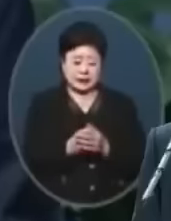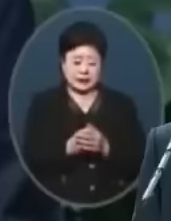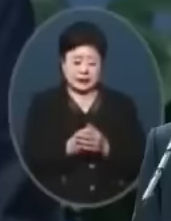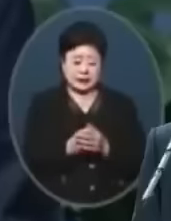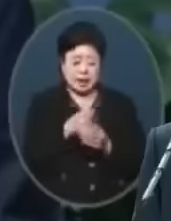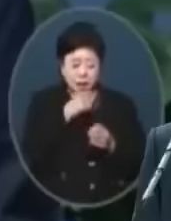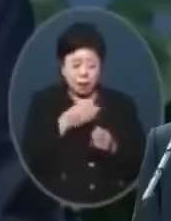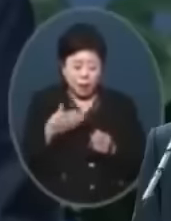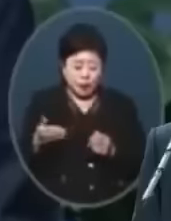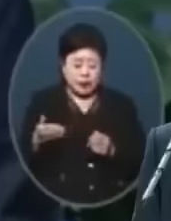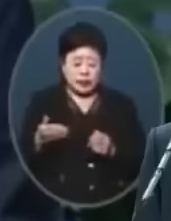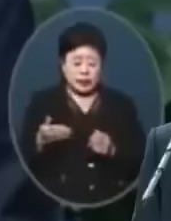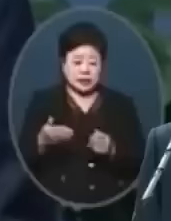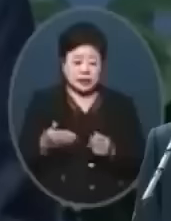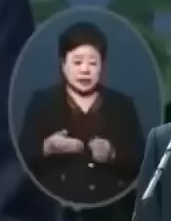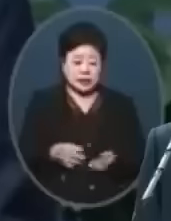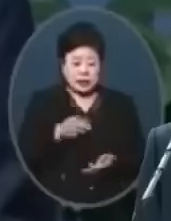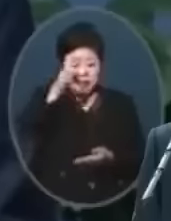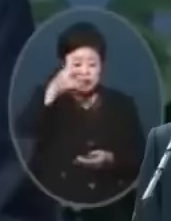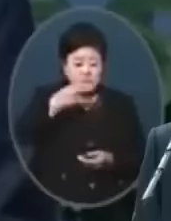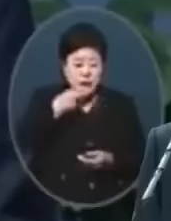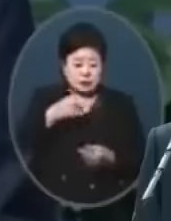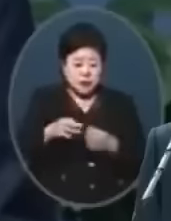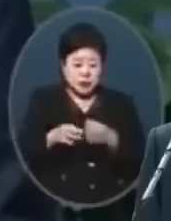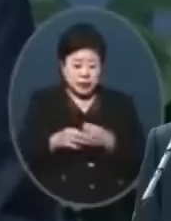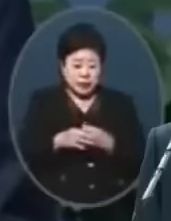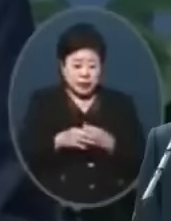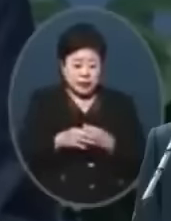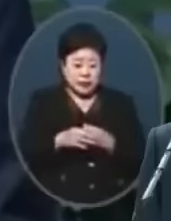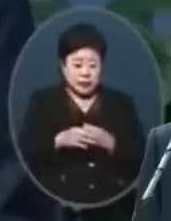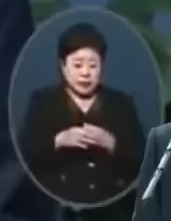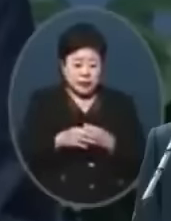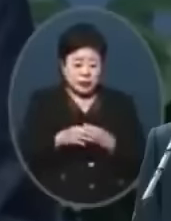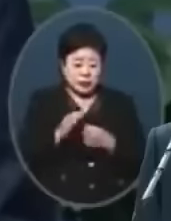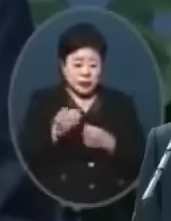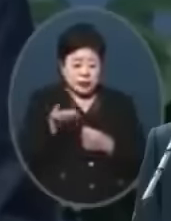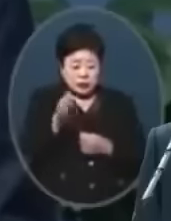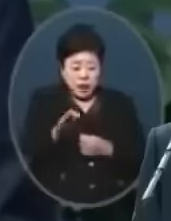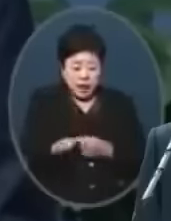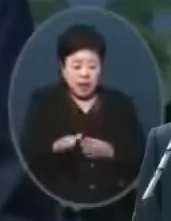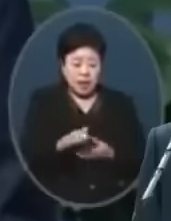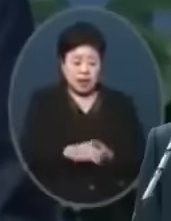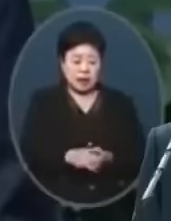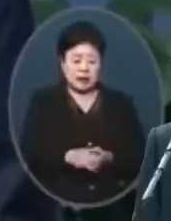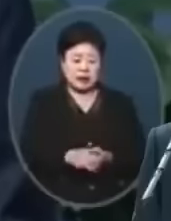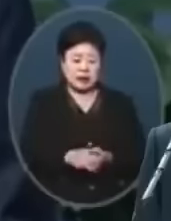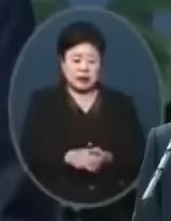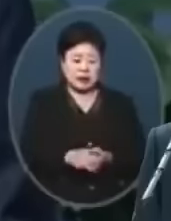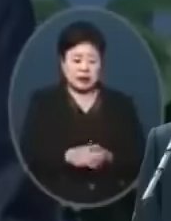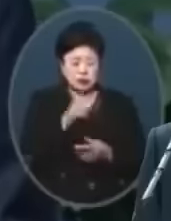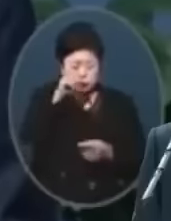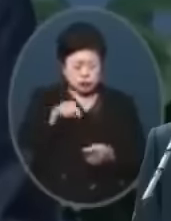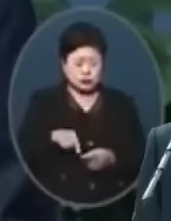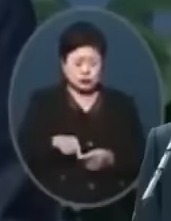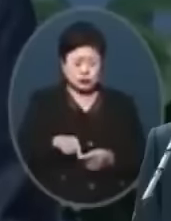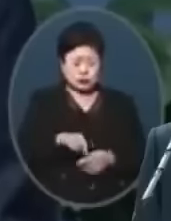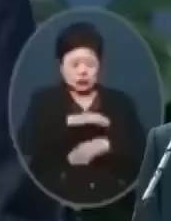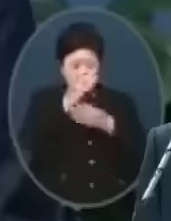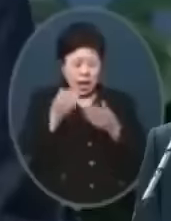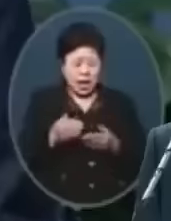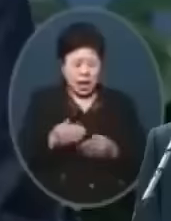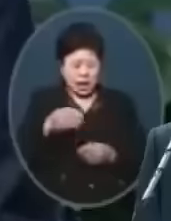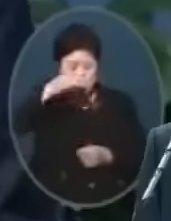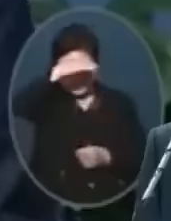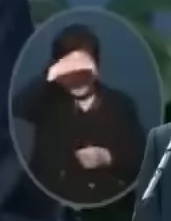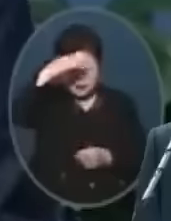이 보혈이 가치가 없으면 될 수 있는데 우주를 다